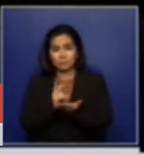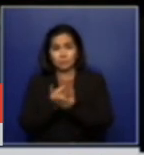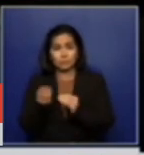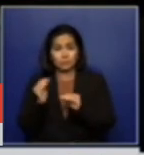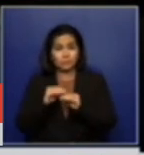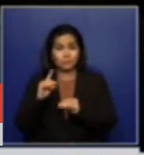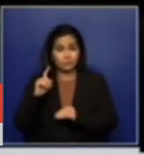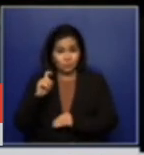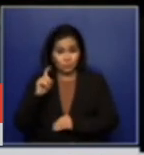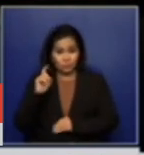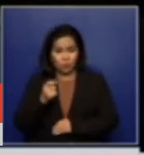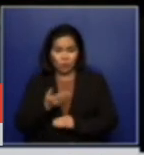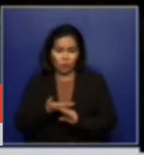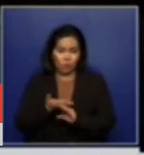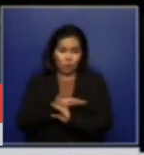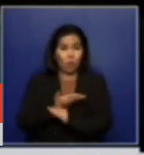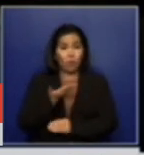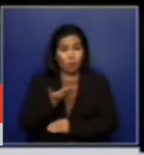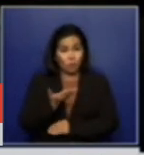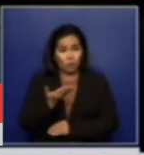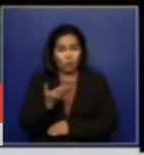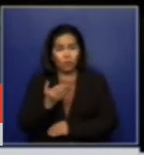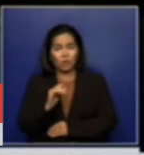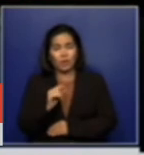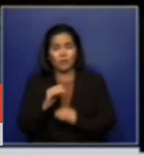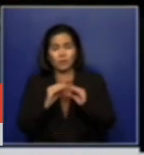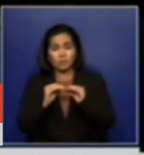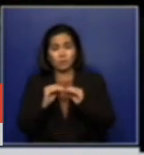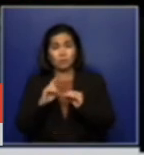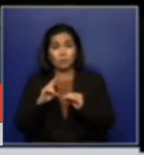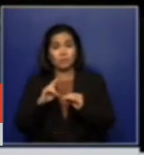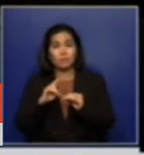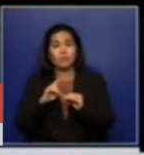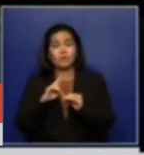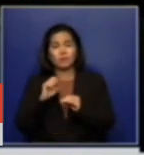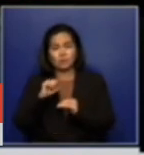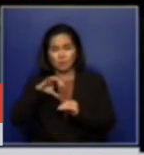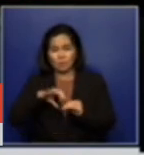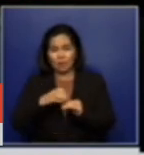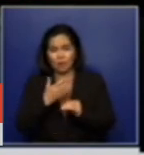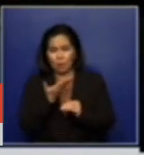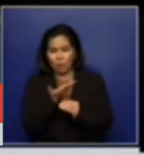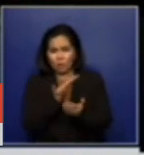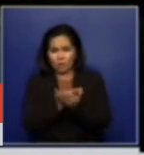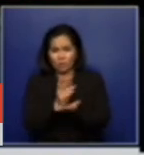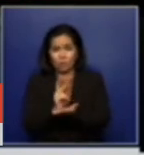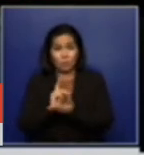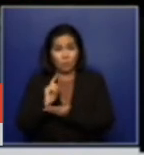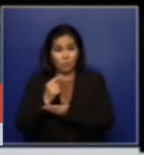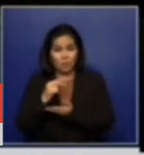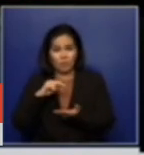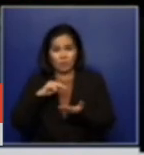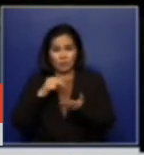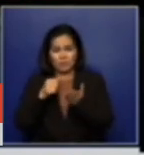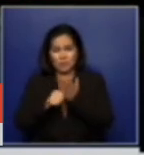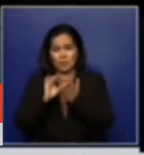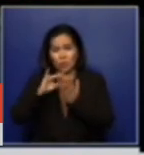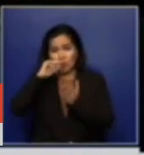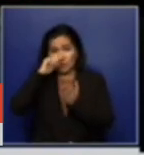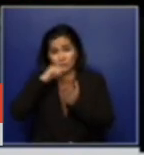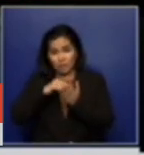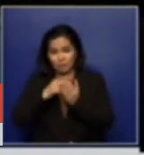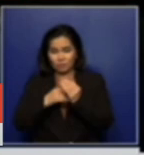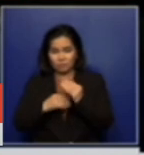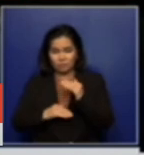ต้องมาขออนุมัติกระทรวงขออนุมัติสภาที่จะกู้ทำยังไงครับนี่ครับนี่สถานะก็สูงขึ้นเฉพาะปี